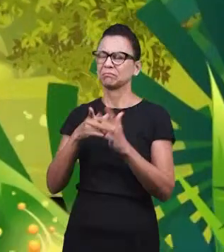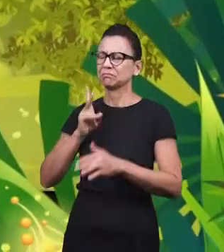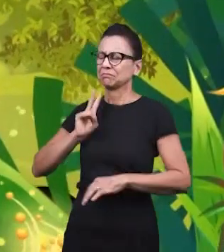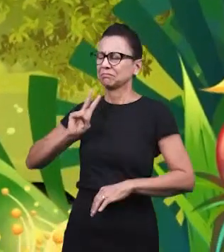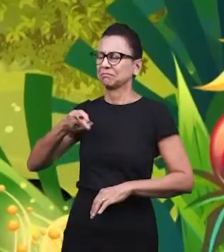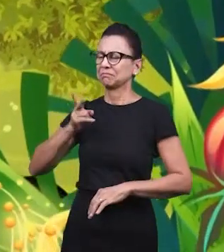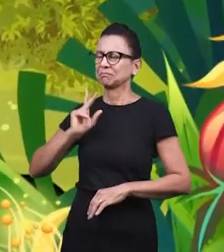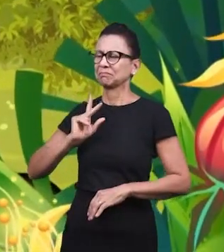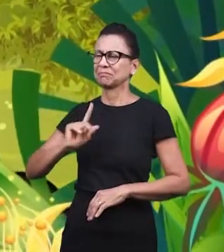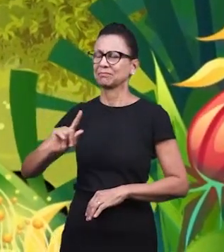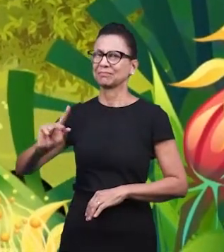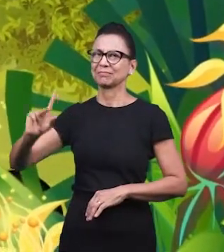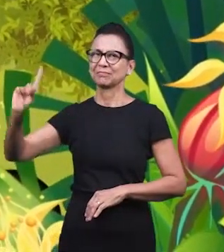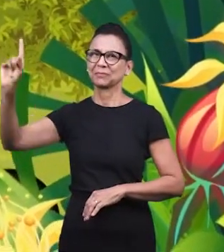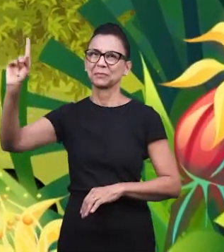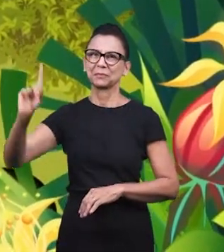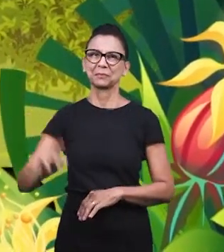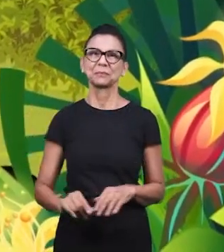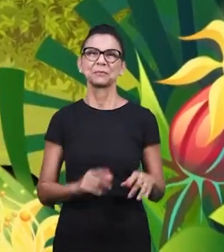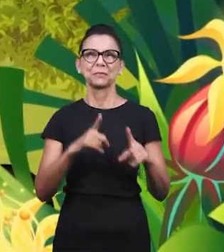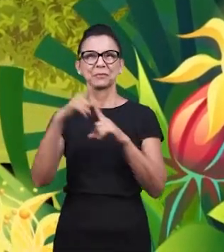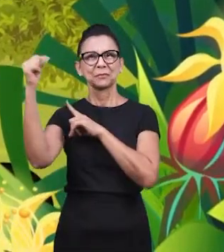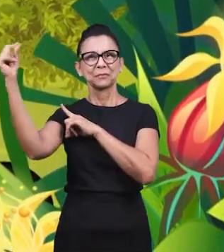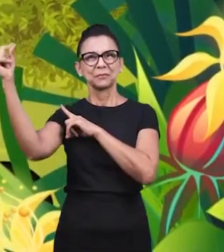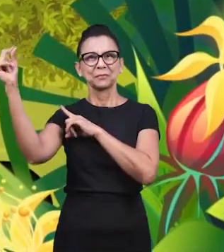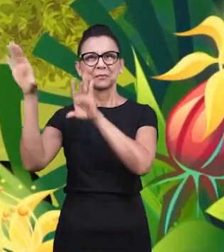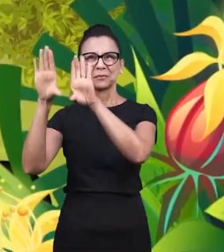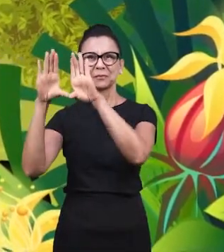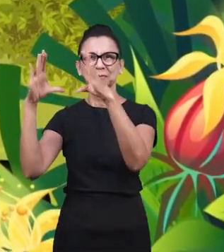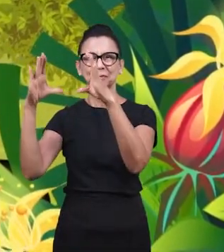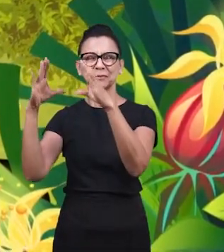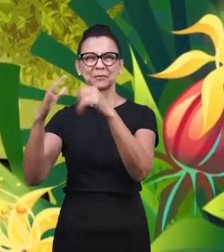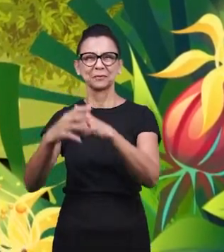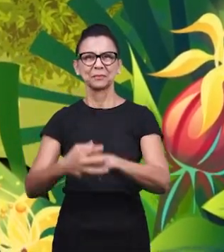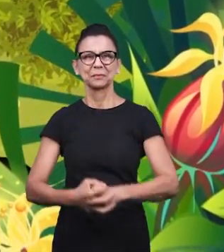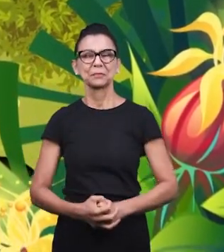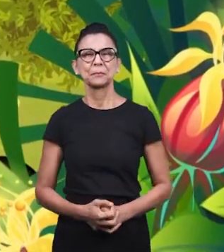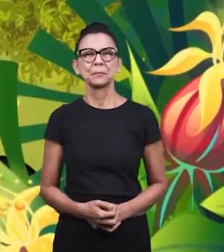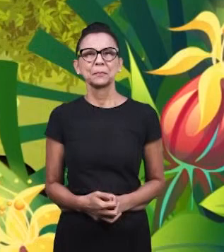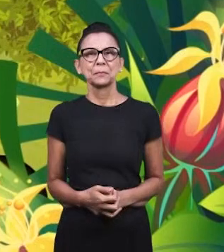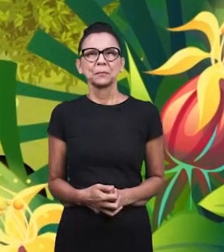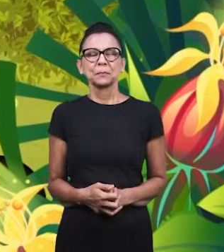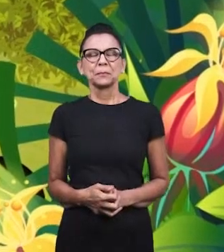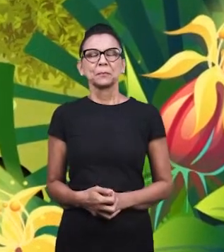Jesus eternamente vou viver.